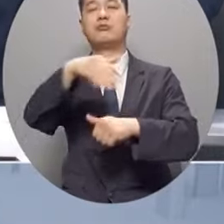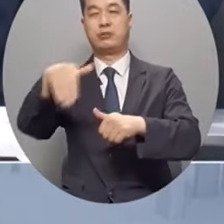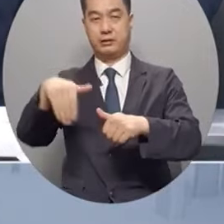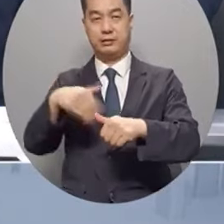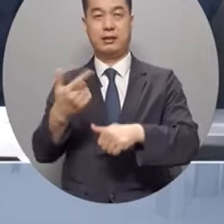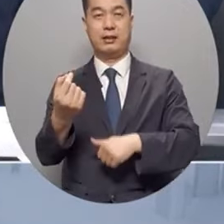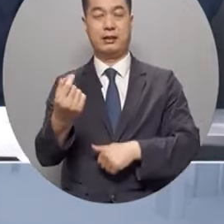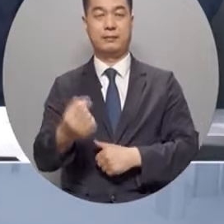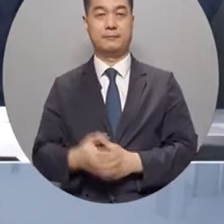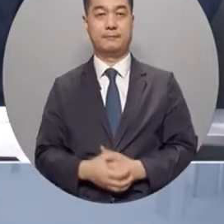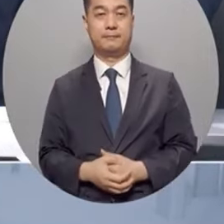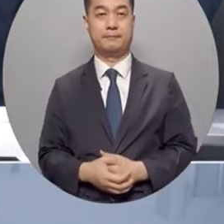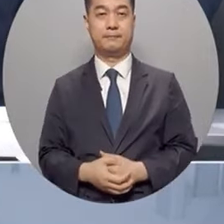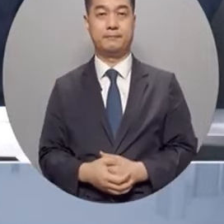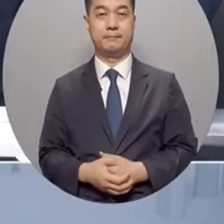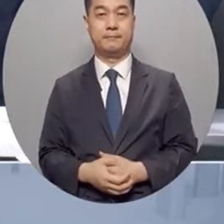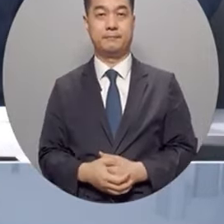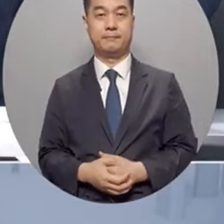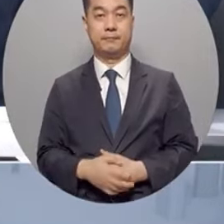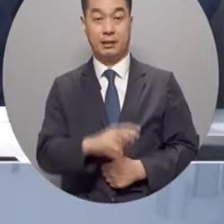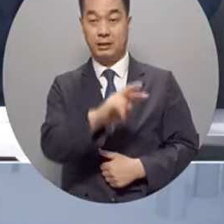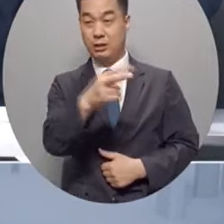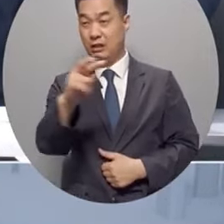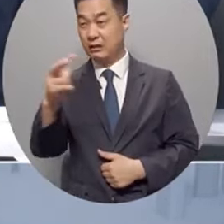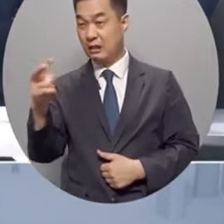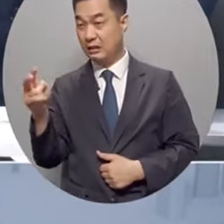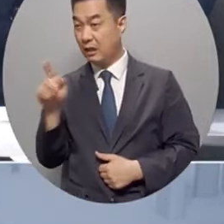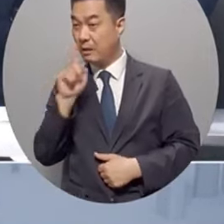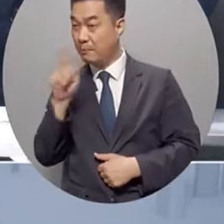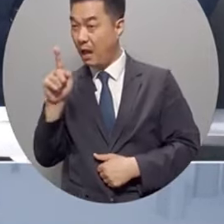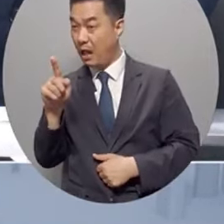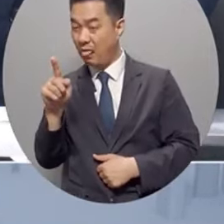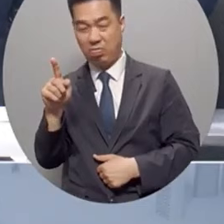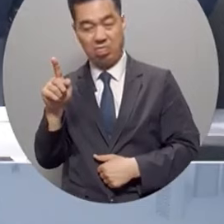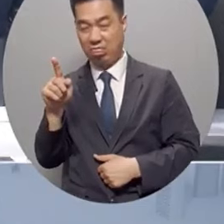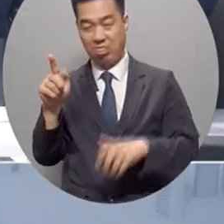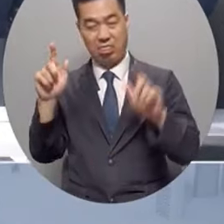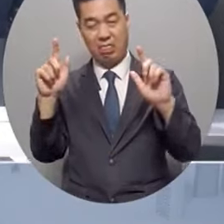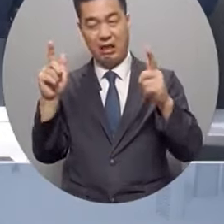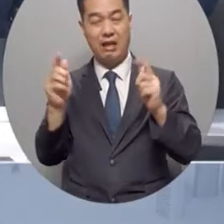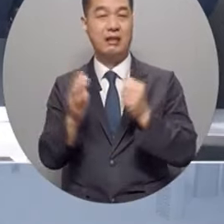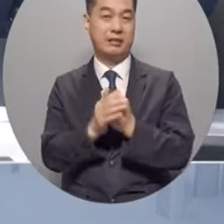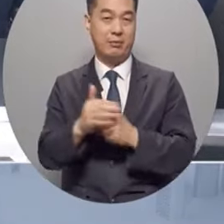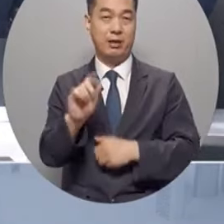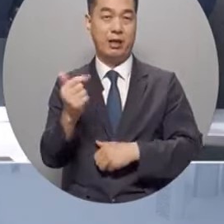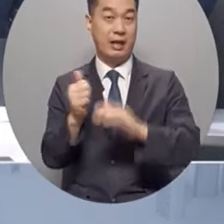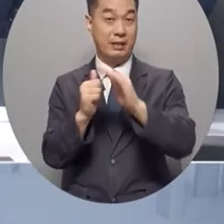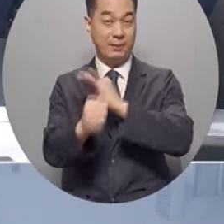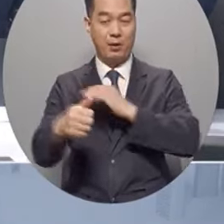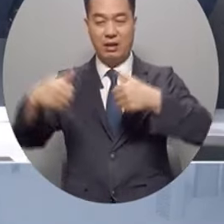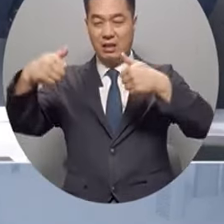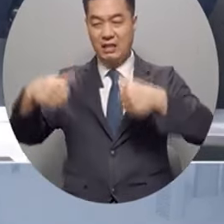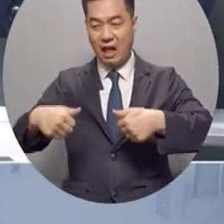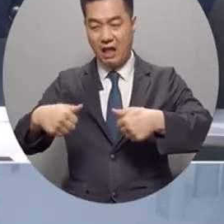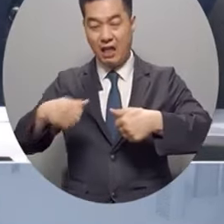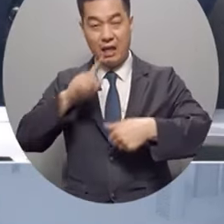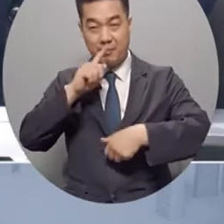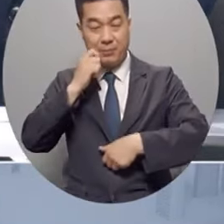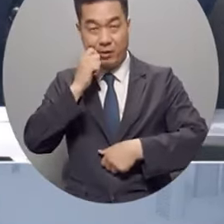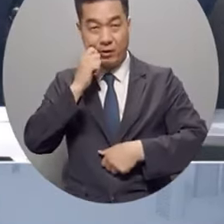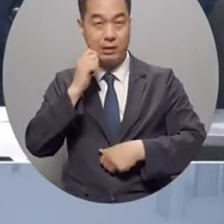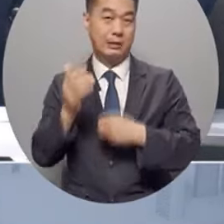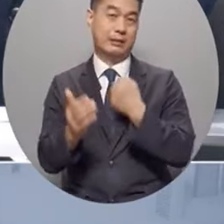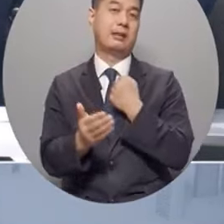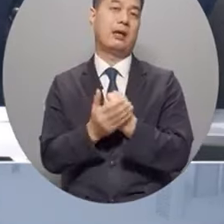나왔습니다 차례대로 돌아가면서 발언 기회를 갖는 형식도 아니었다 한대는 인사말 못했는데요 그러다